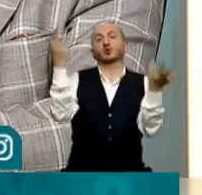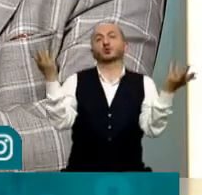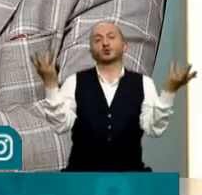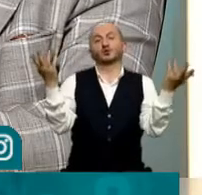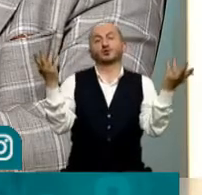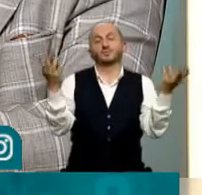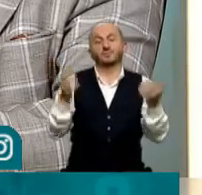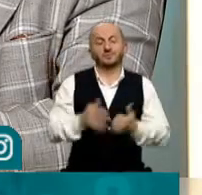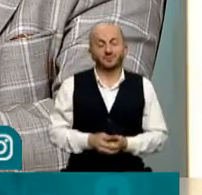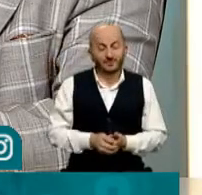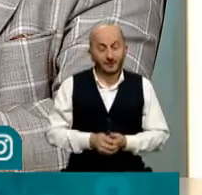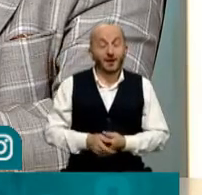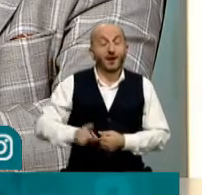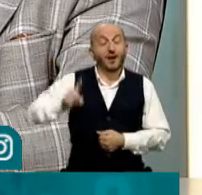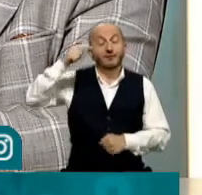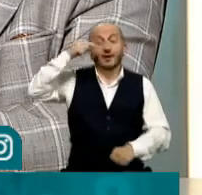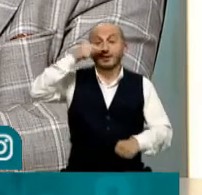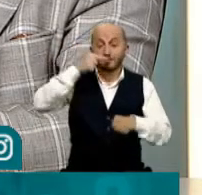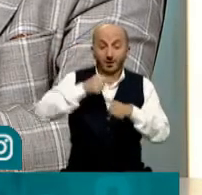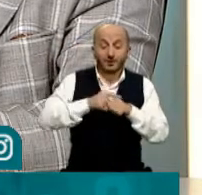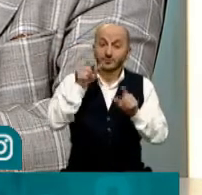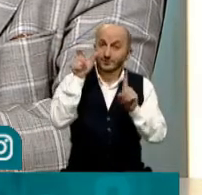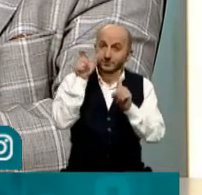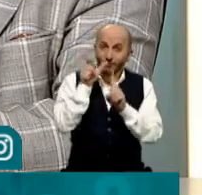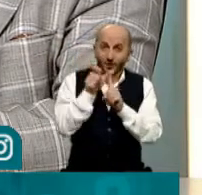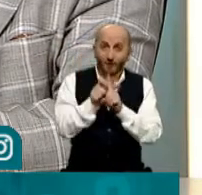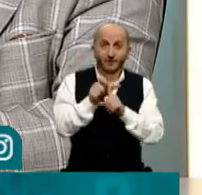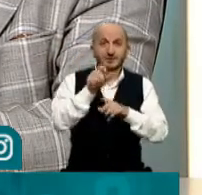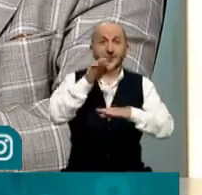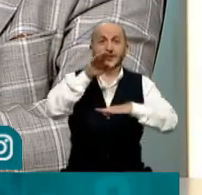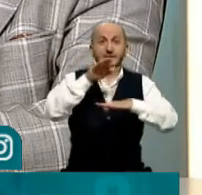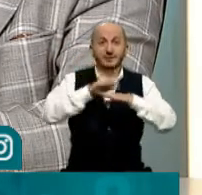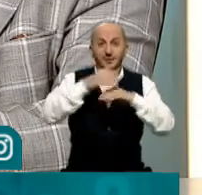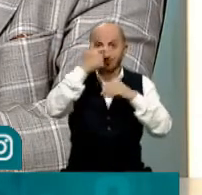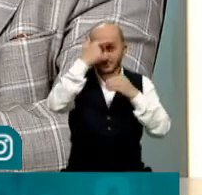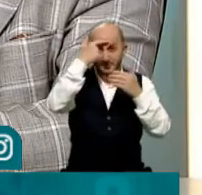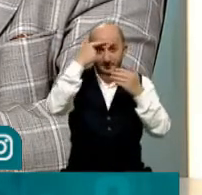Allah imanımızı muhafaza kılmamıza nasip etsin inşallah.